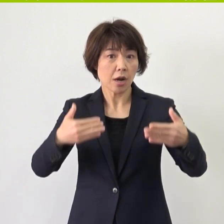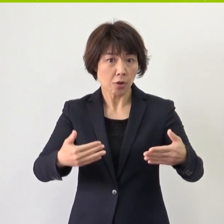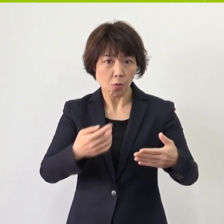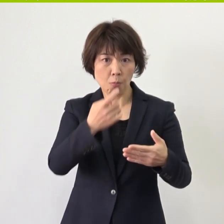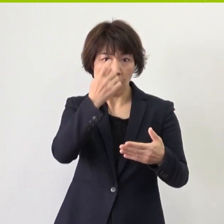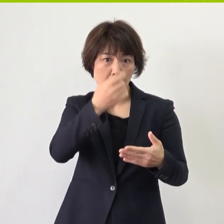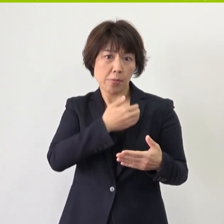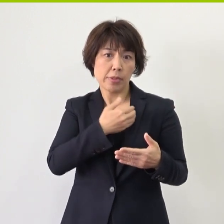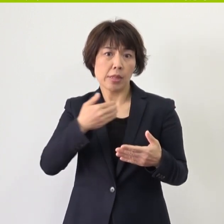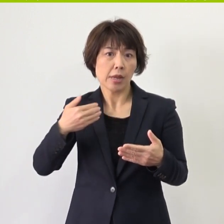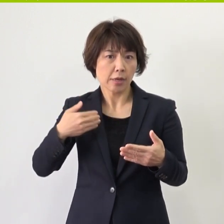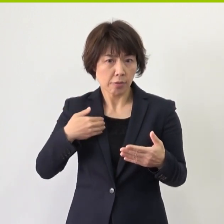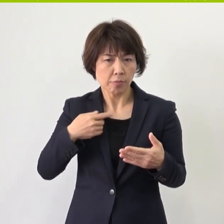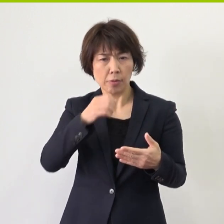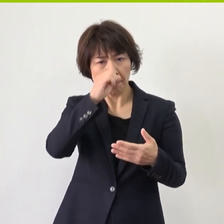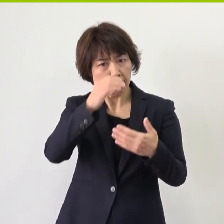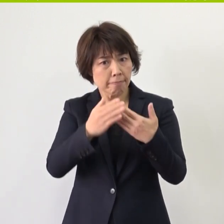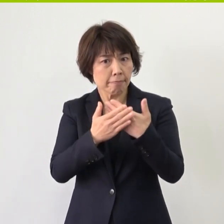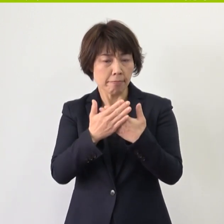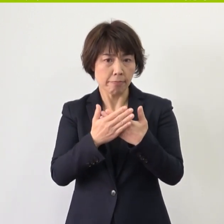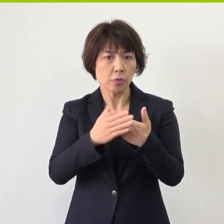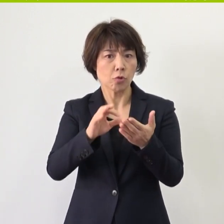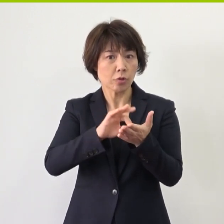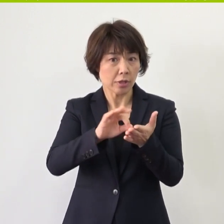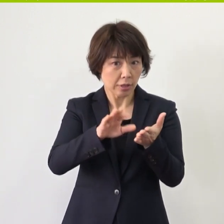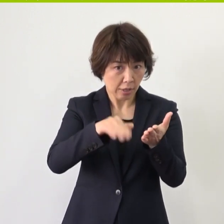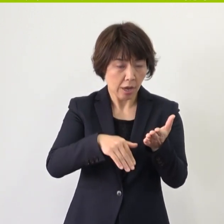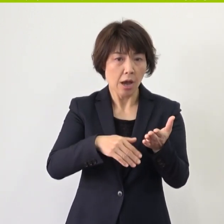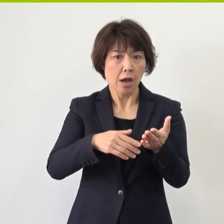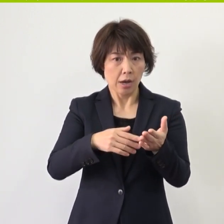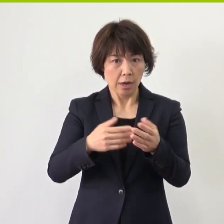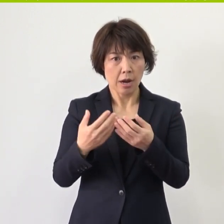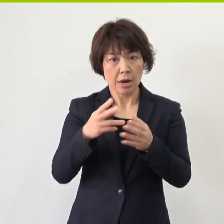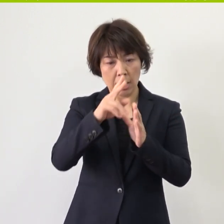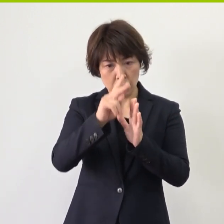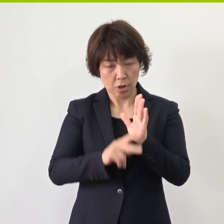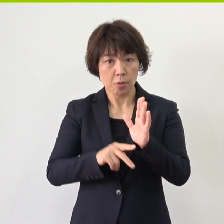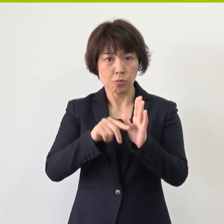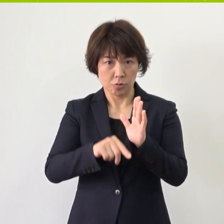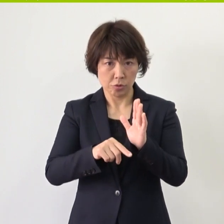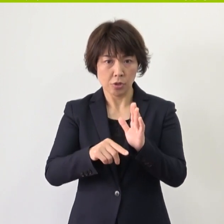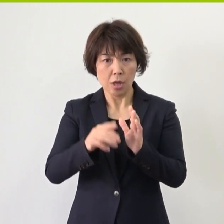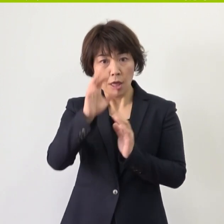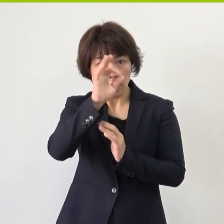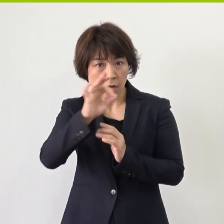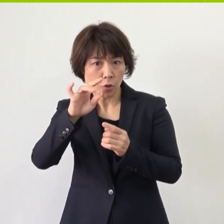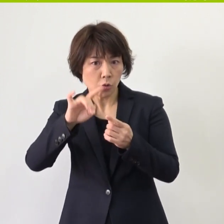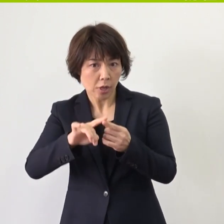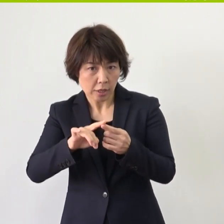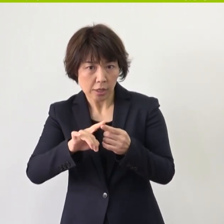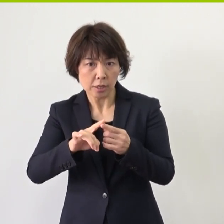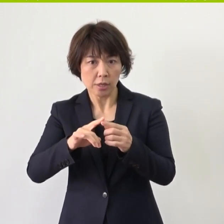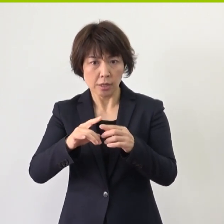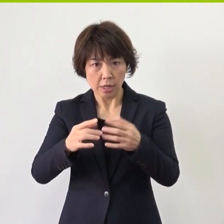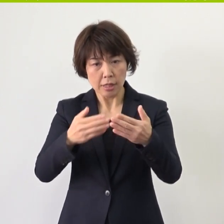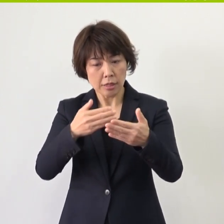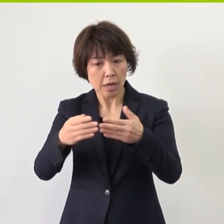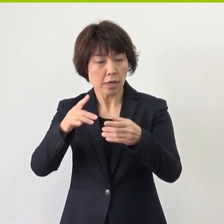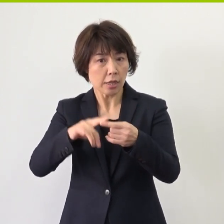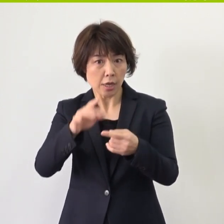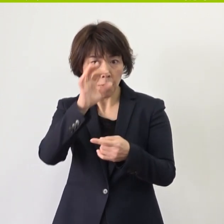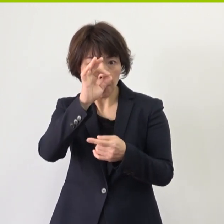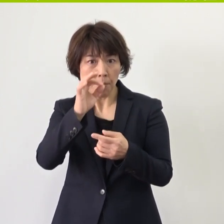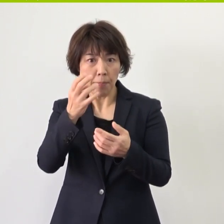びができる強みを生かした一貫したカリキュラムによる体験的探究的な学びを提供すること